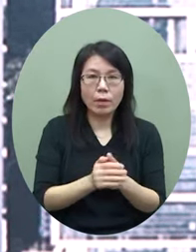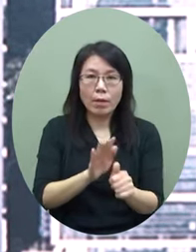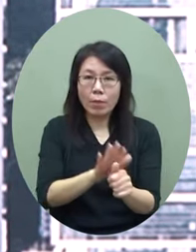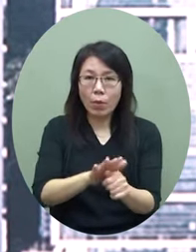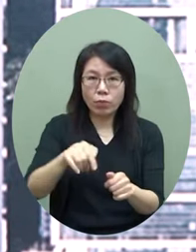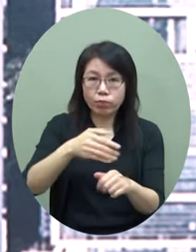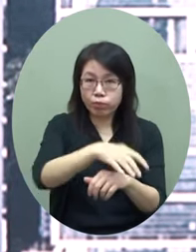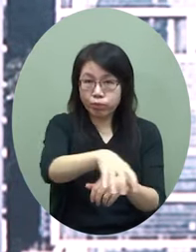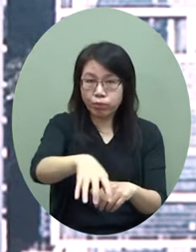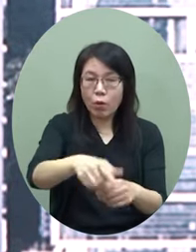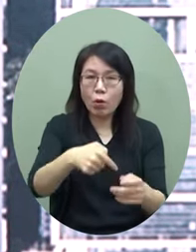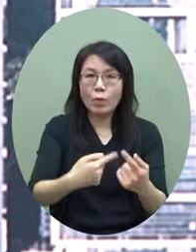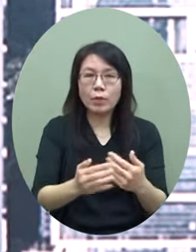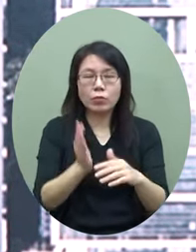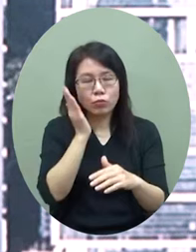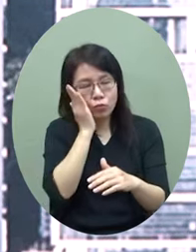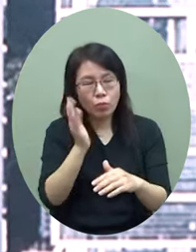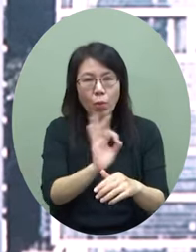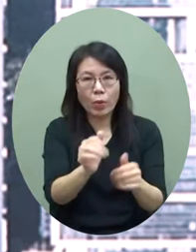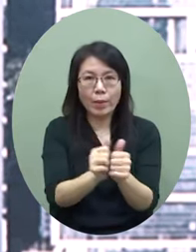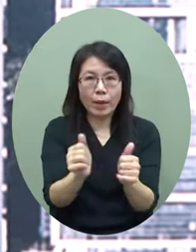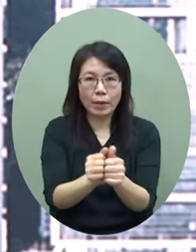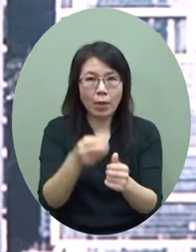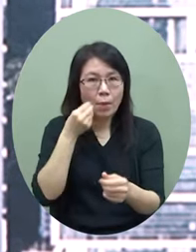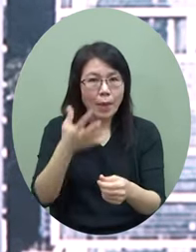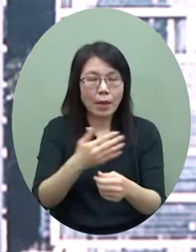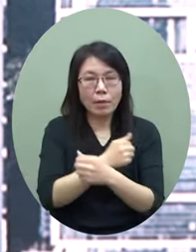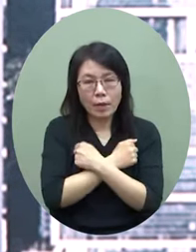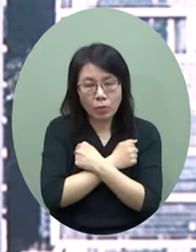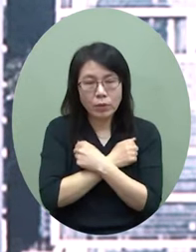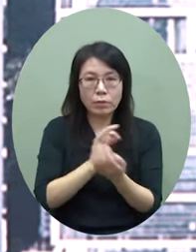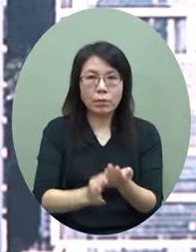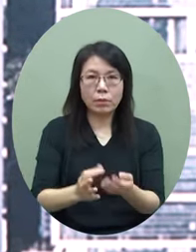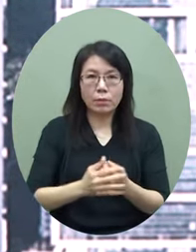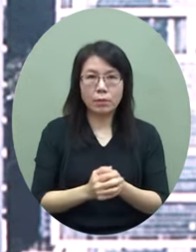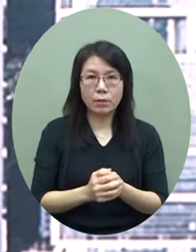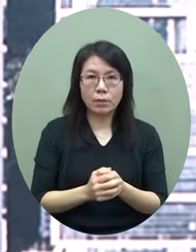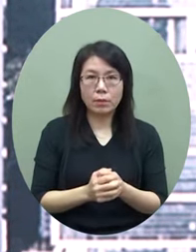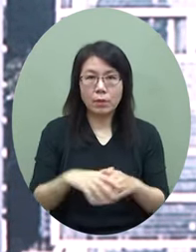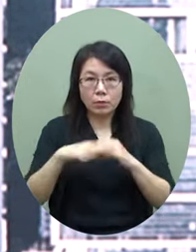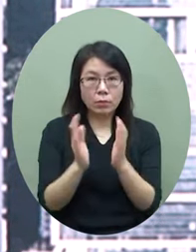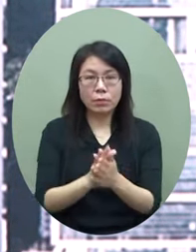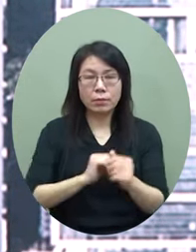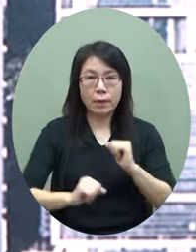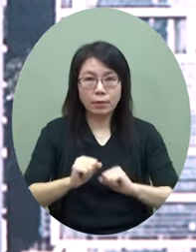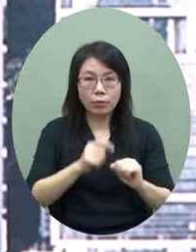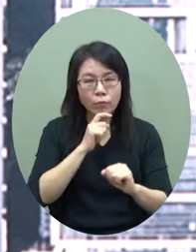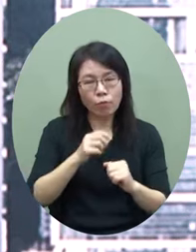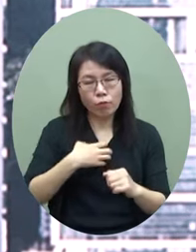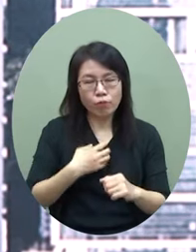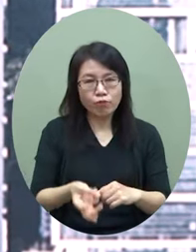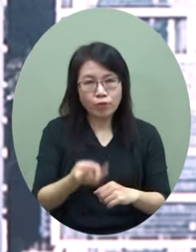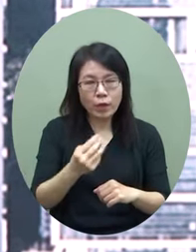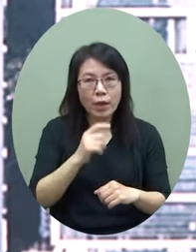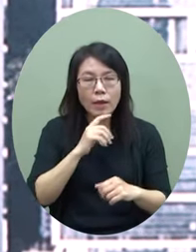這個區裡沒有居所的朋友安排了休息的地方整個行動能夠取得成功是